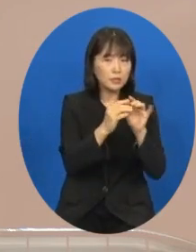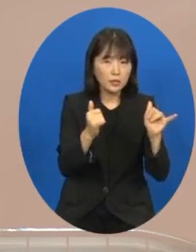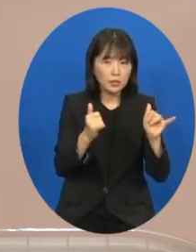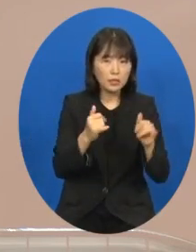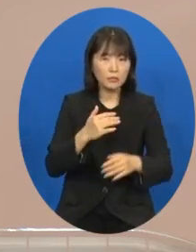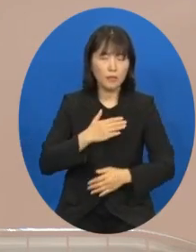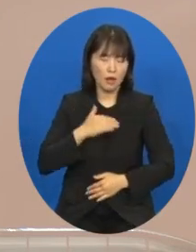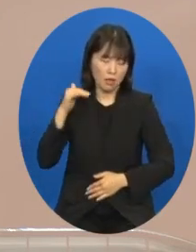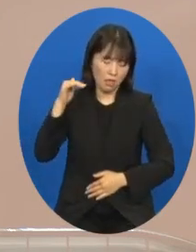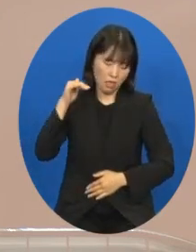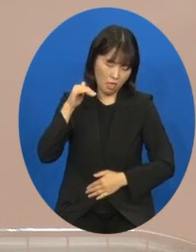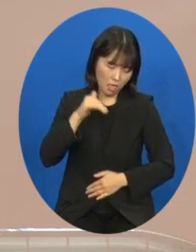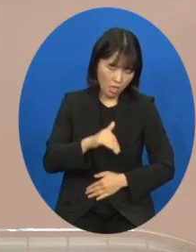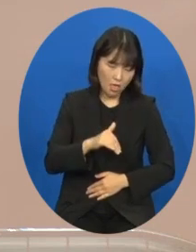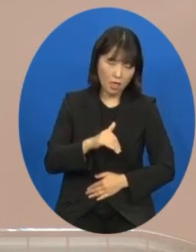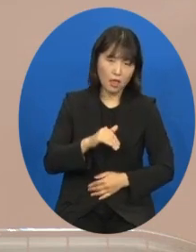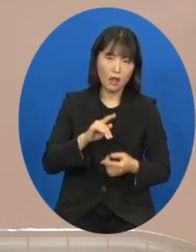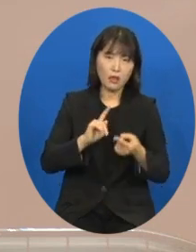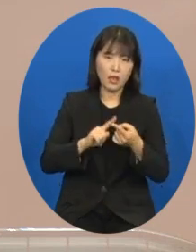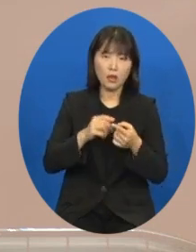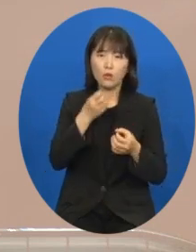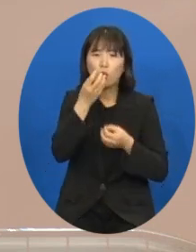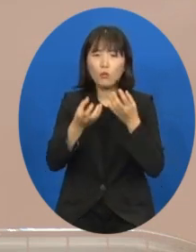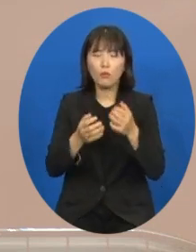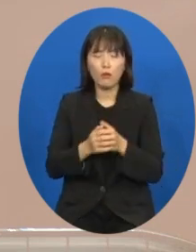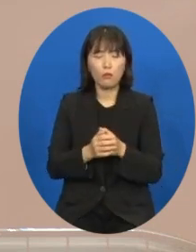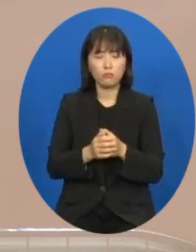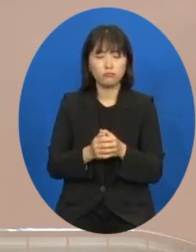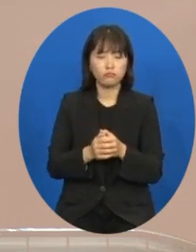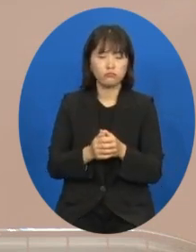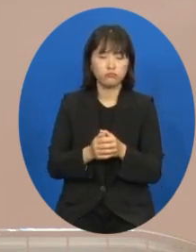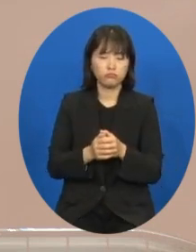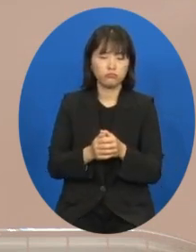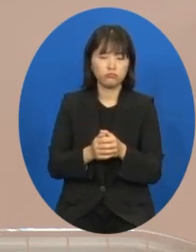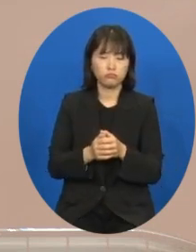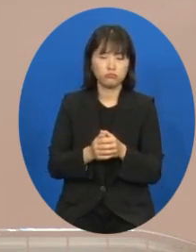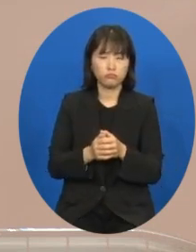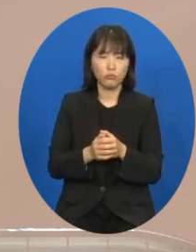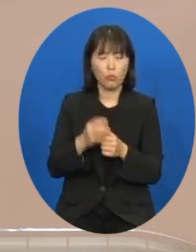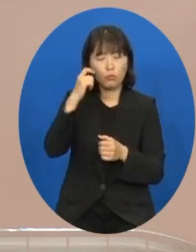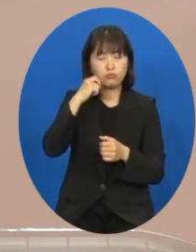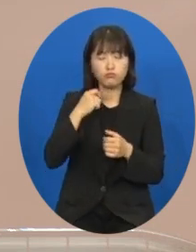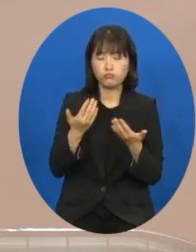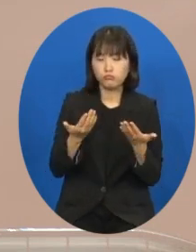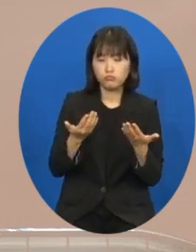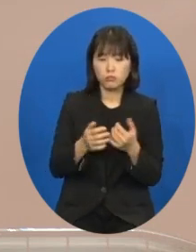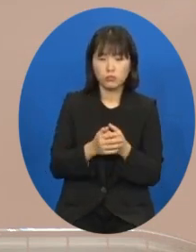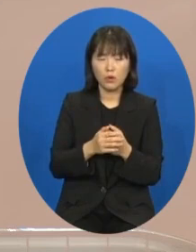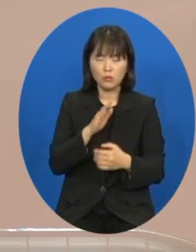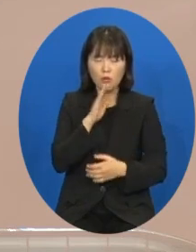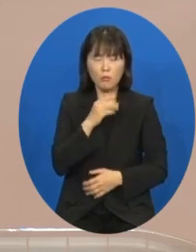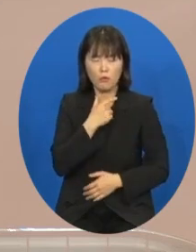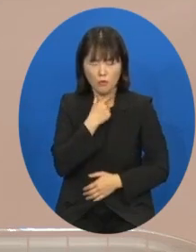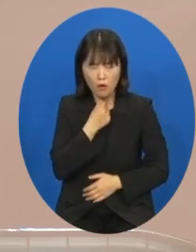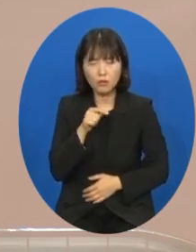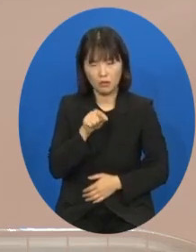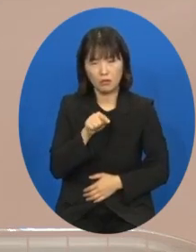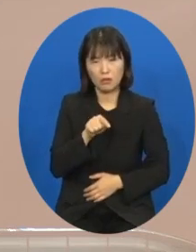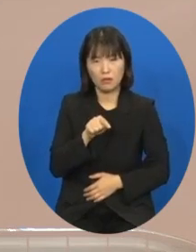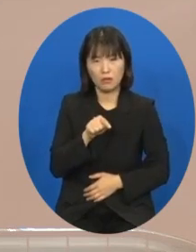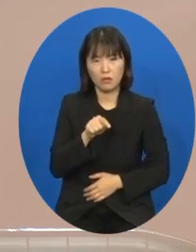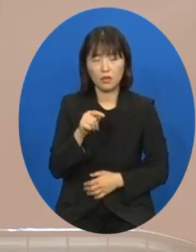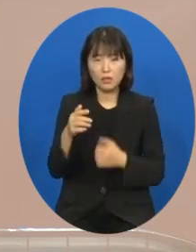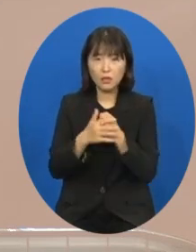내가 쇠하여야 하리라고 하는 이 고백이 아무렇지도 않아요. 오히려 더 정말 원해요. 그래서 주님이